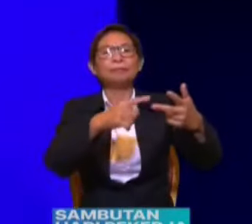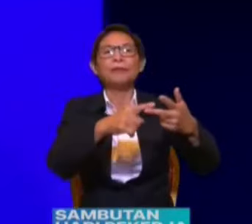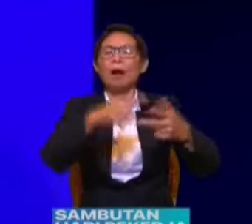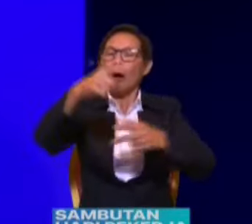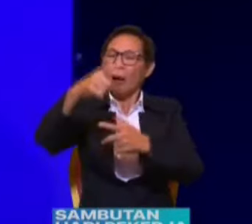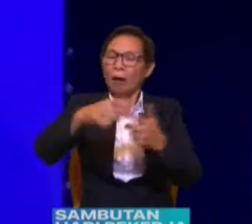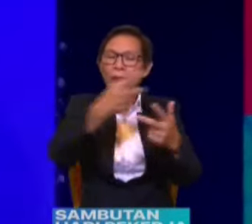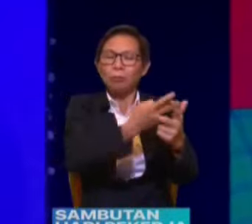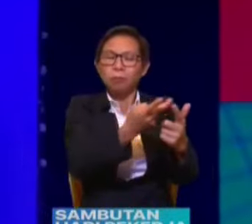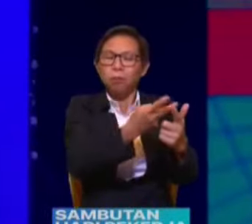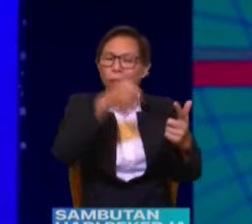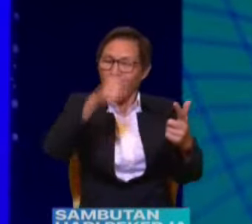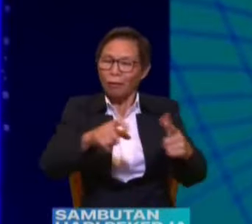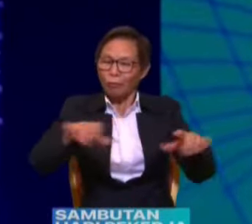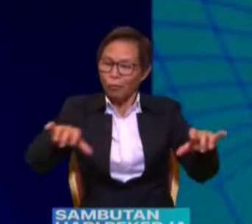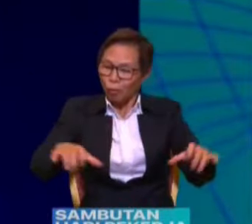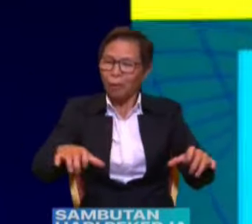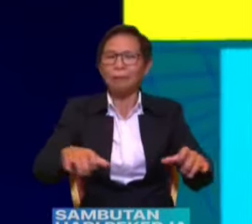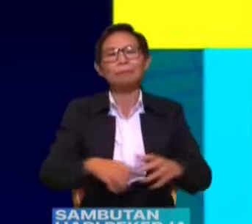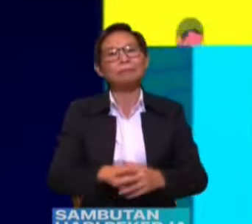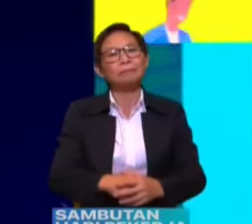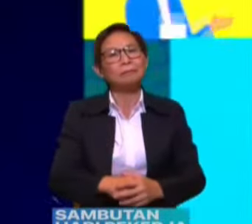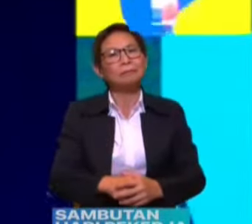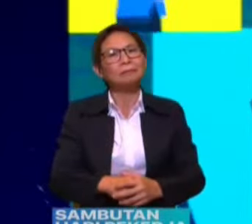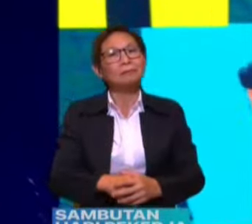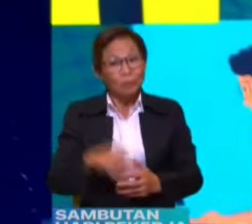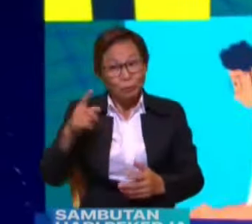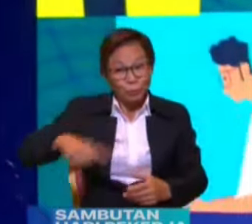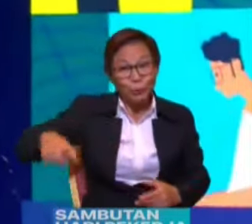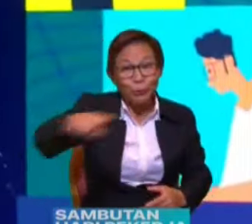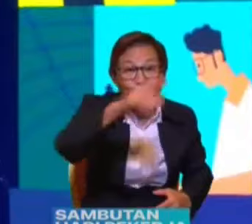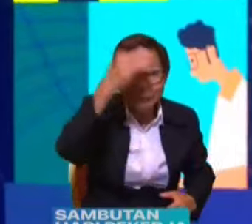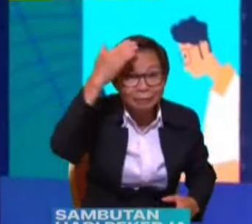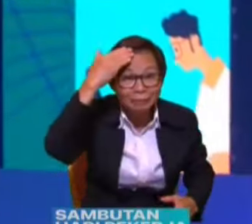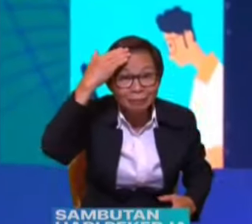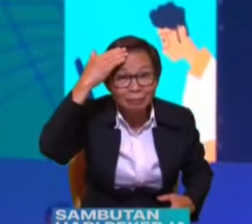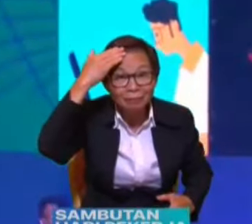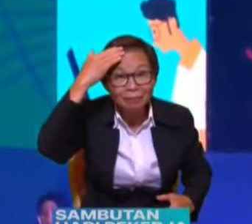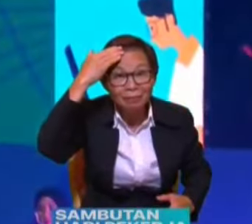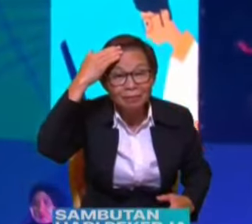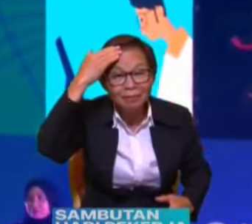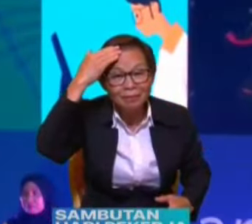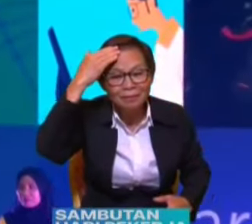harus dilaksanakan. Seperti kita tahu,